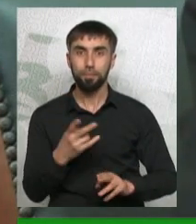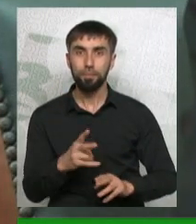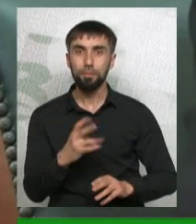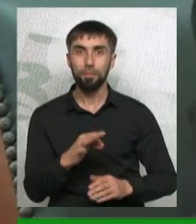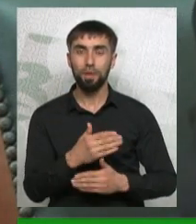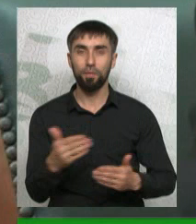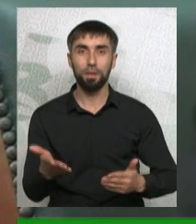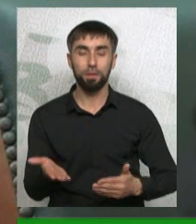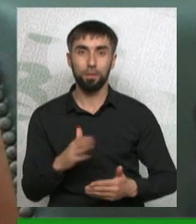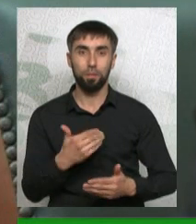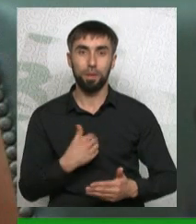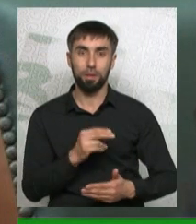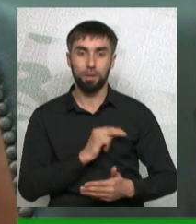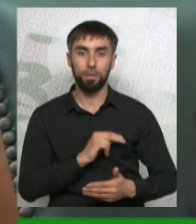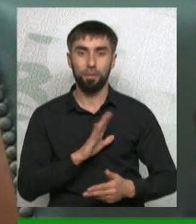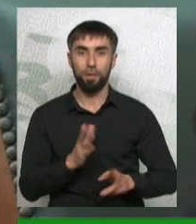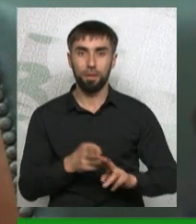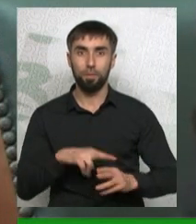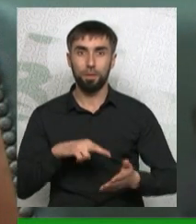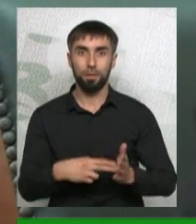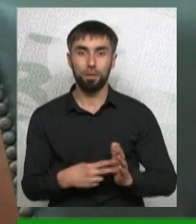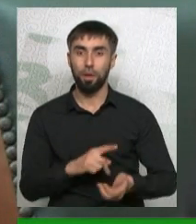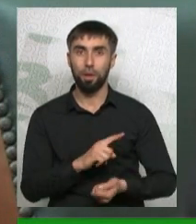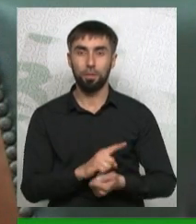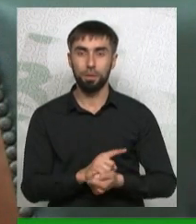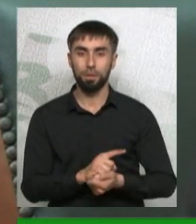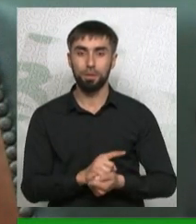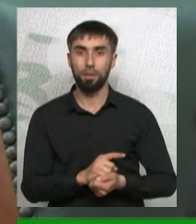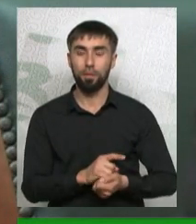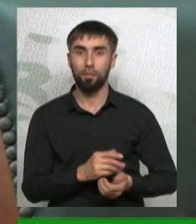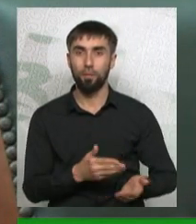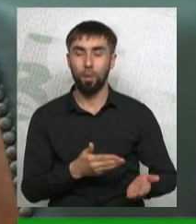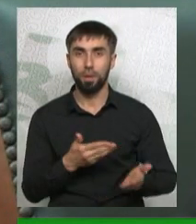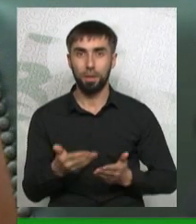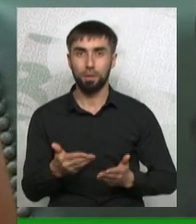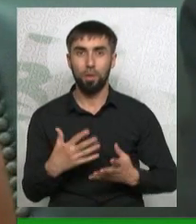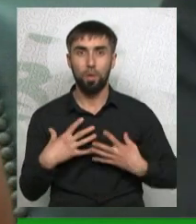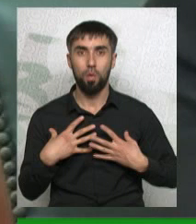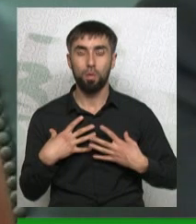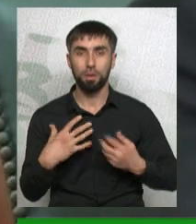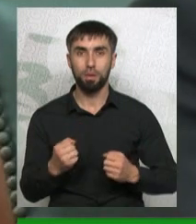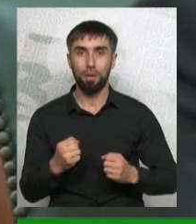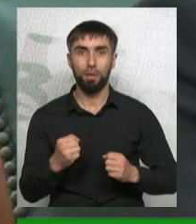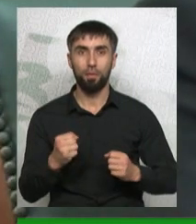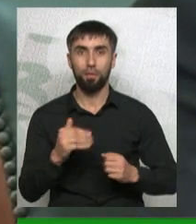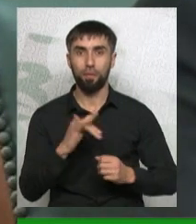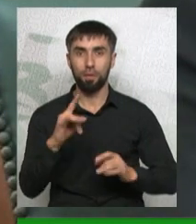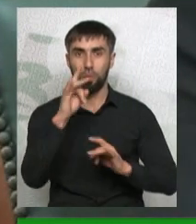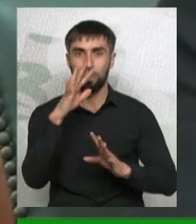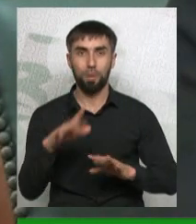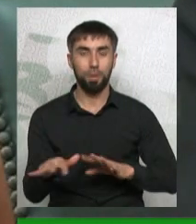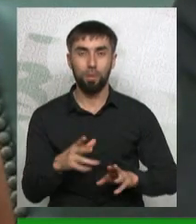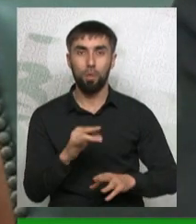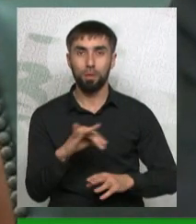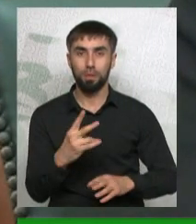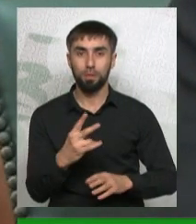вы давайте мне работайте в этом плане. Обязательно вовлекайте оздоровительно-физкультурные мероприятия. Они должны